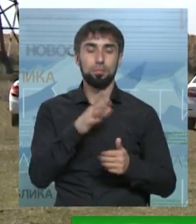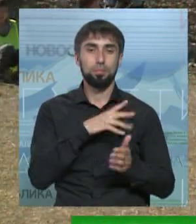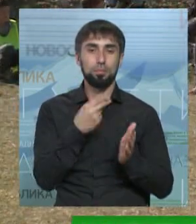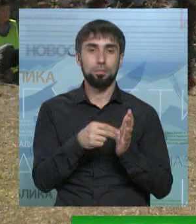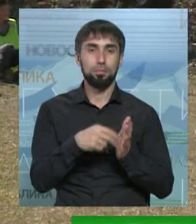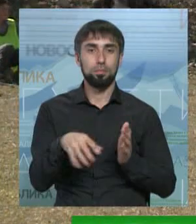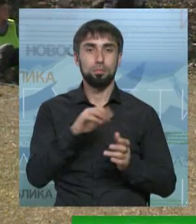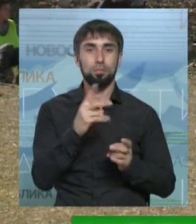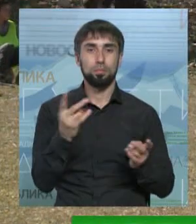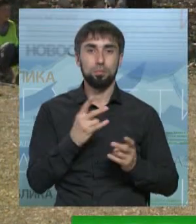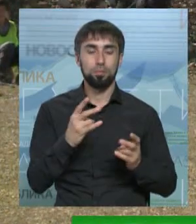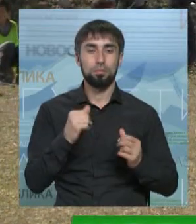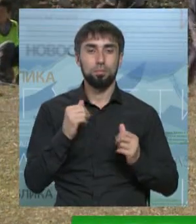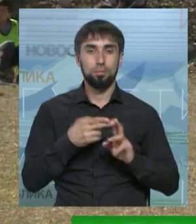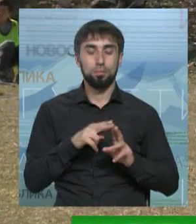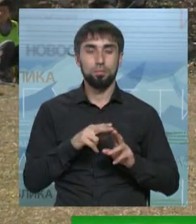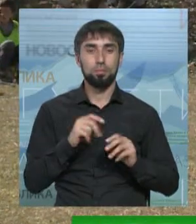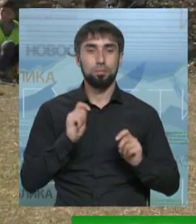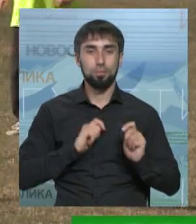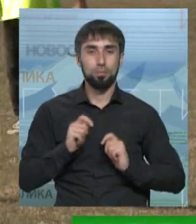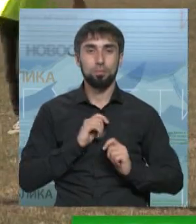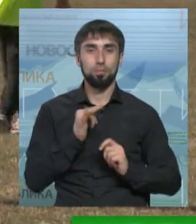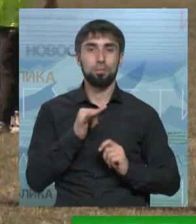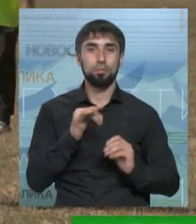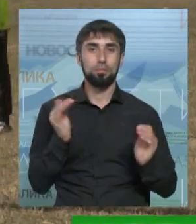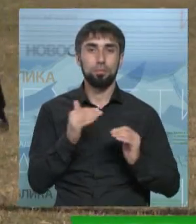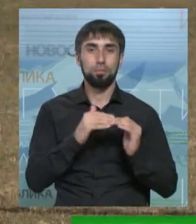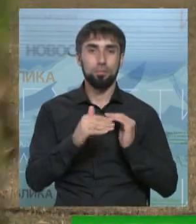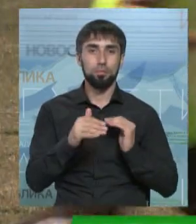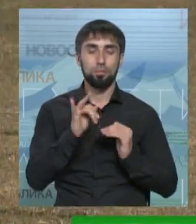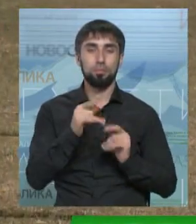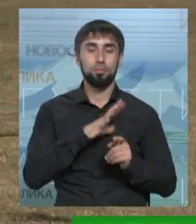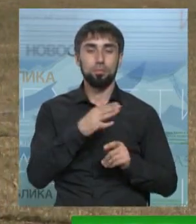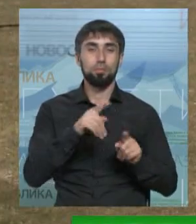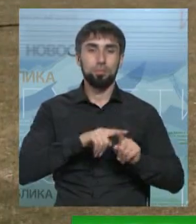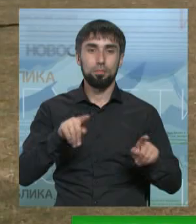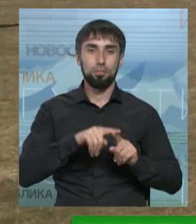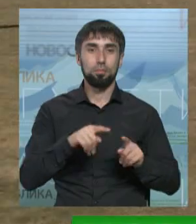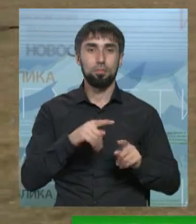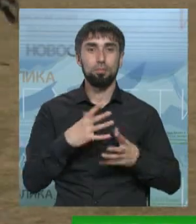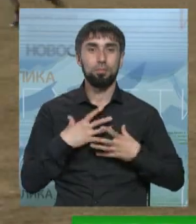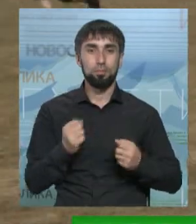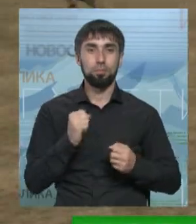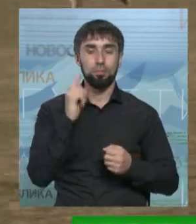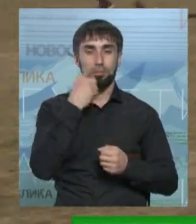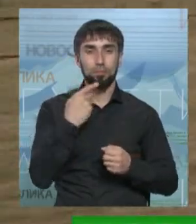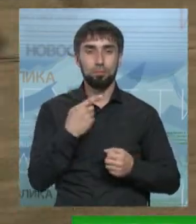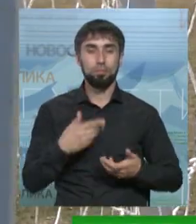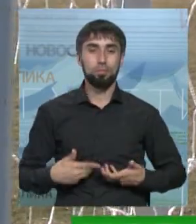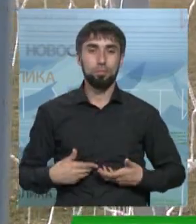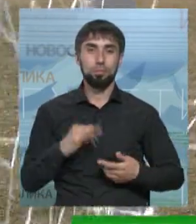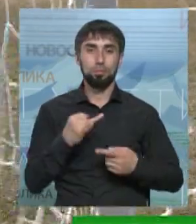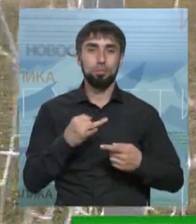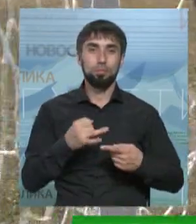необходимый инвентарь, форму, сообразили мини-поле. Главная цель – пропаганда здорового образа жизни среди детей, межнациональное согласие и развитие